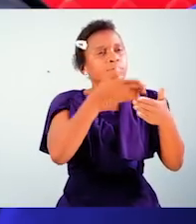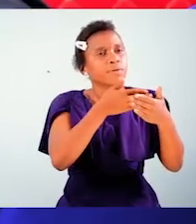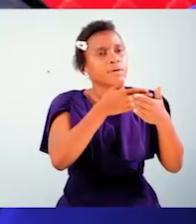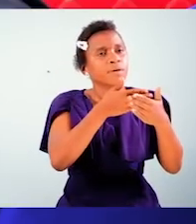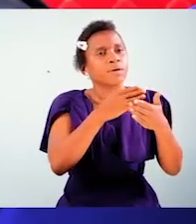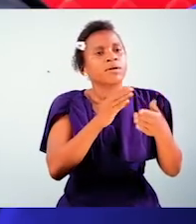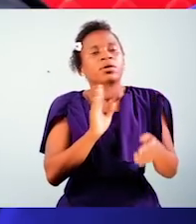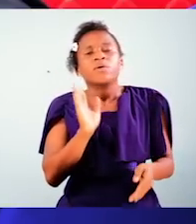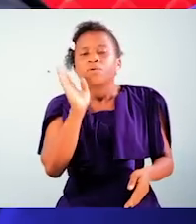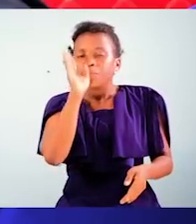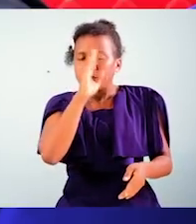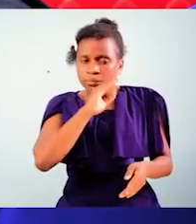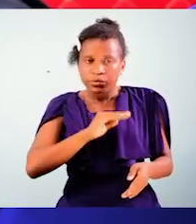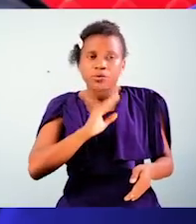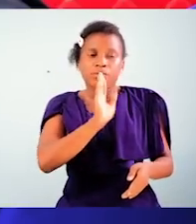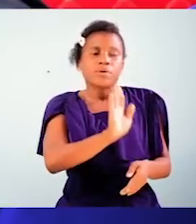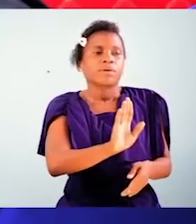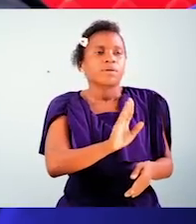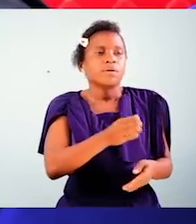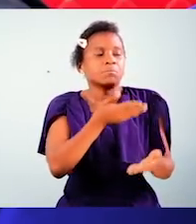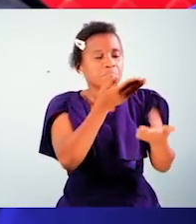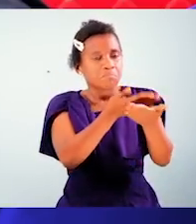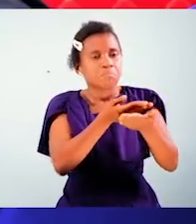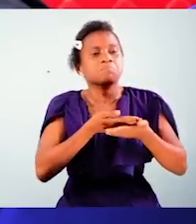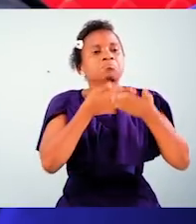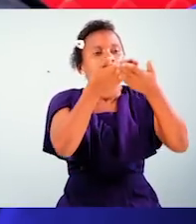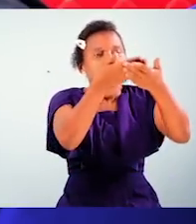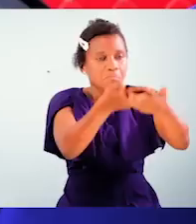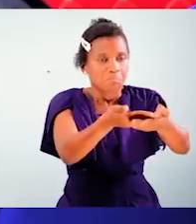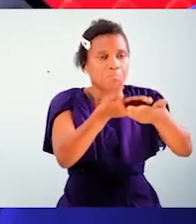siku anatoa mapendekezo.